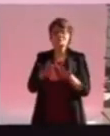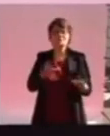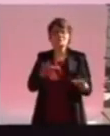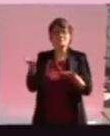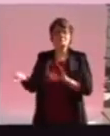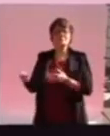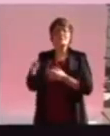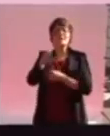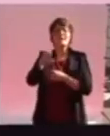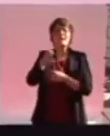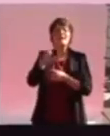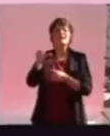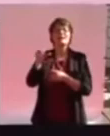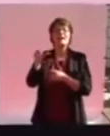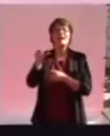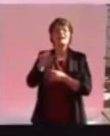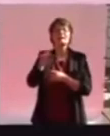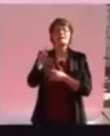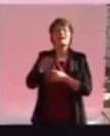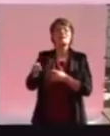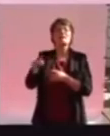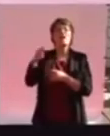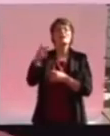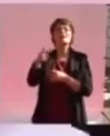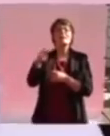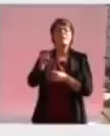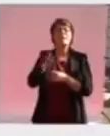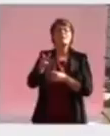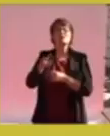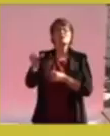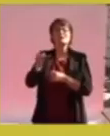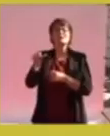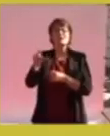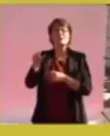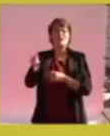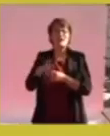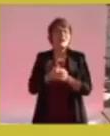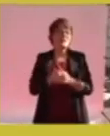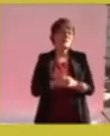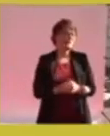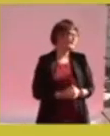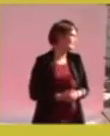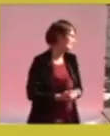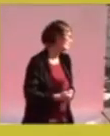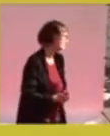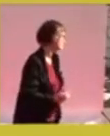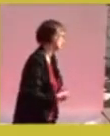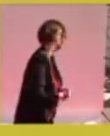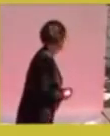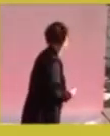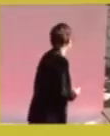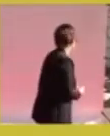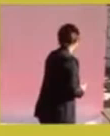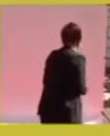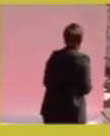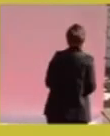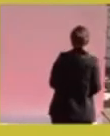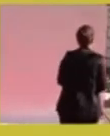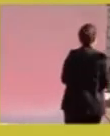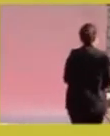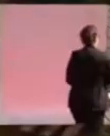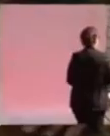salvioli tamara avvincenti e sabrina leto riformare il servizio soci sanità si può e si